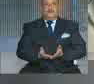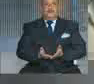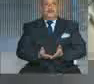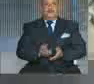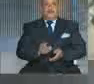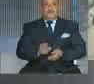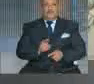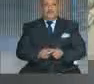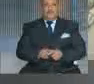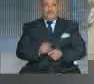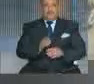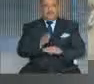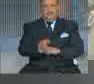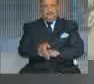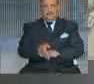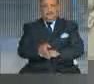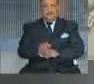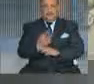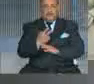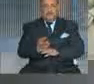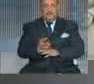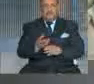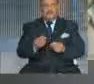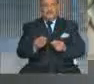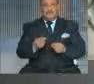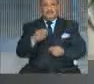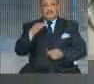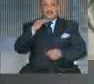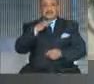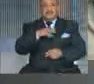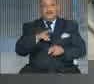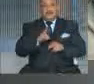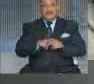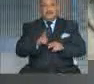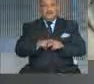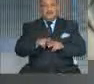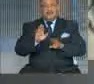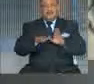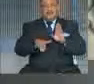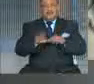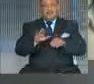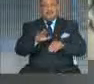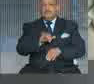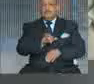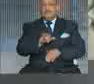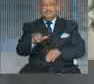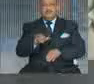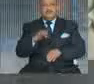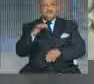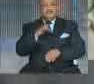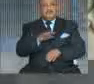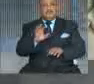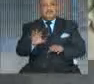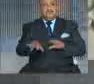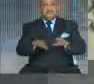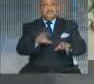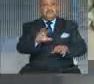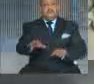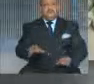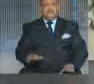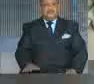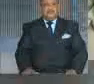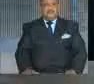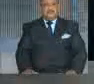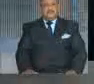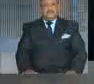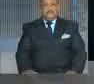في الماء متاع الصالح للشراب، نشربه في ماء لبيء، معناتها نحب ونطالبه بعون ولا عون صحي يجي يشوف يحلل